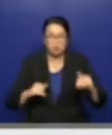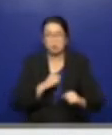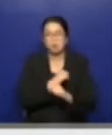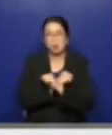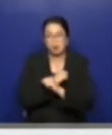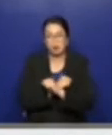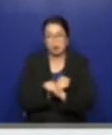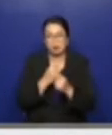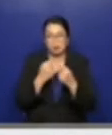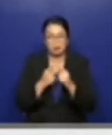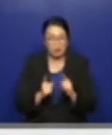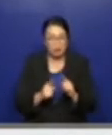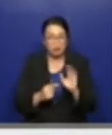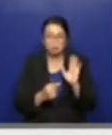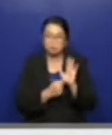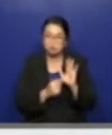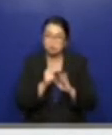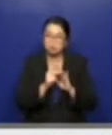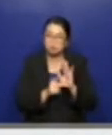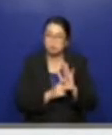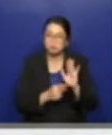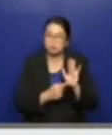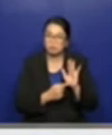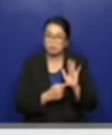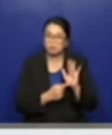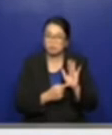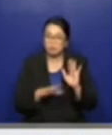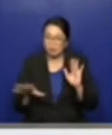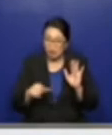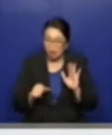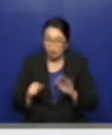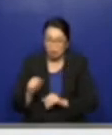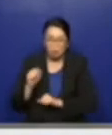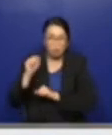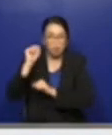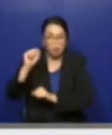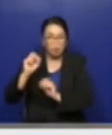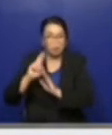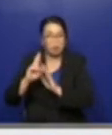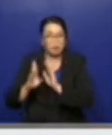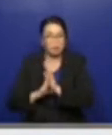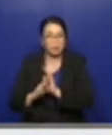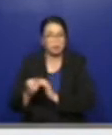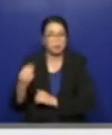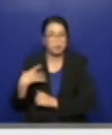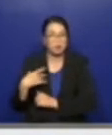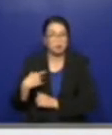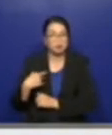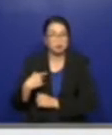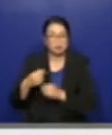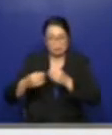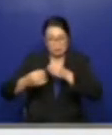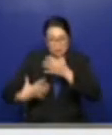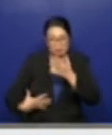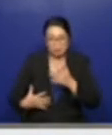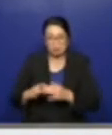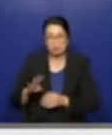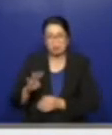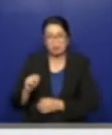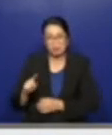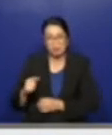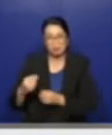ตแต่กฎหมายฉบับนี้ฮะเอาไปออกระเบียบเนี่ยอ้างกฎหมายถึง541มาตราไปออ